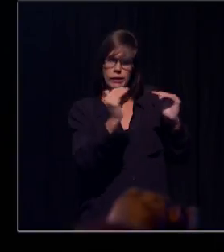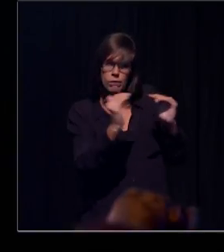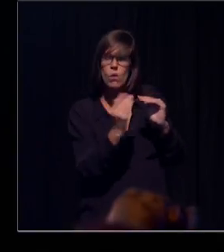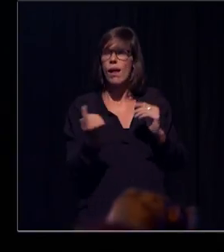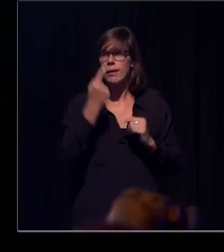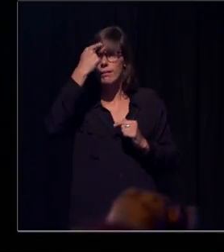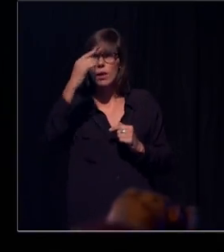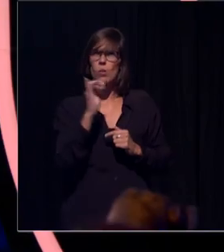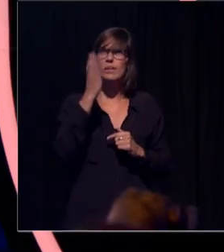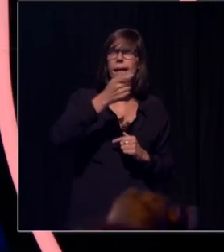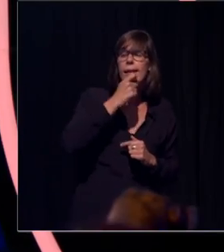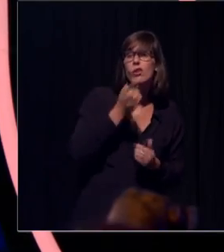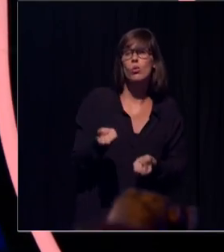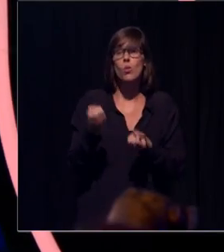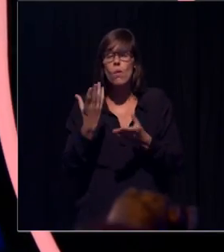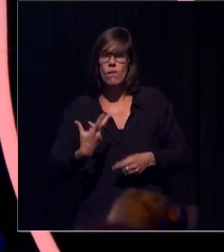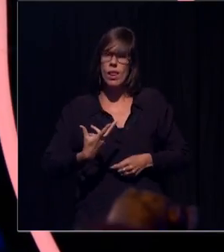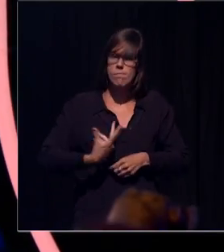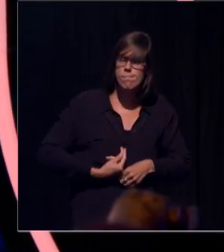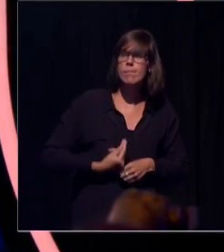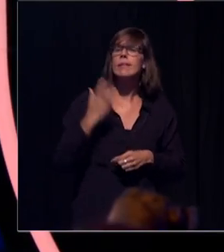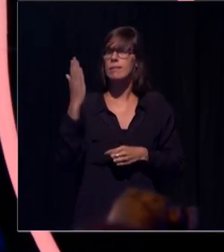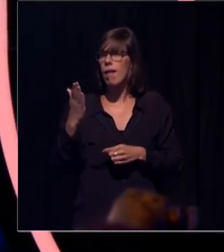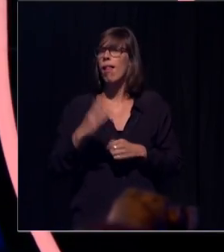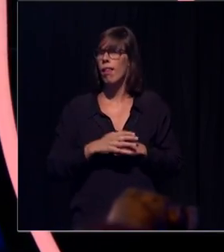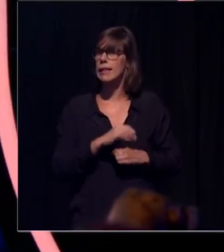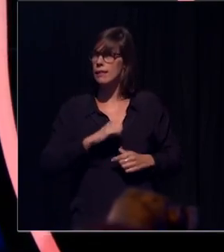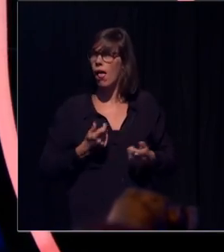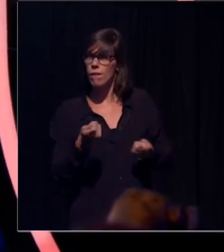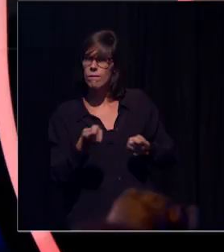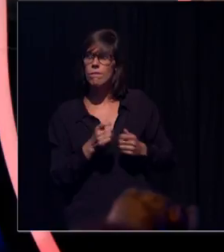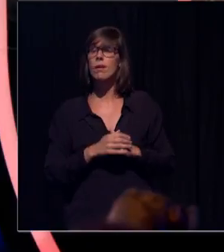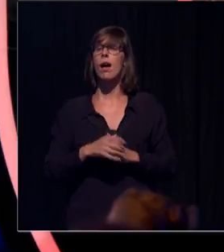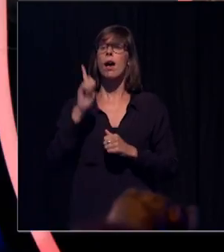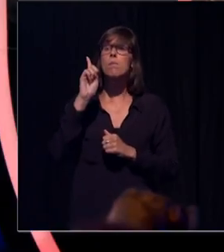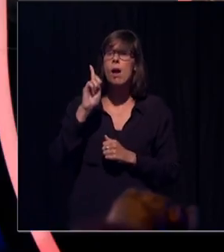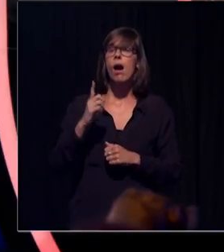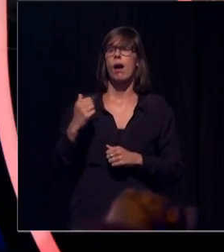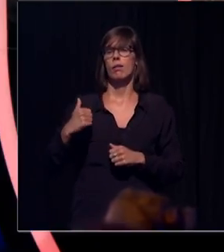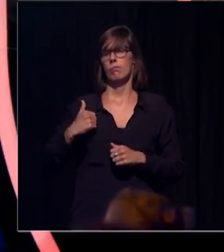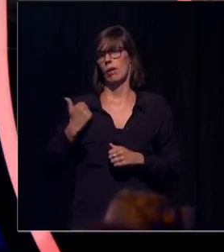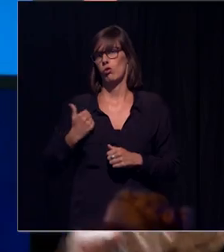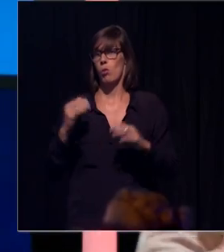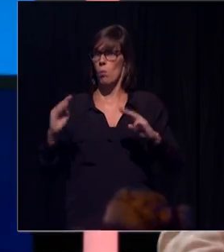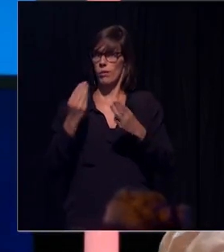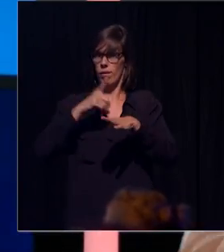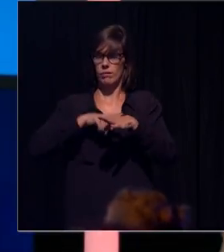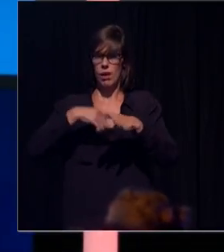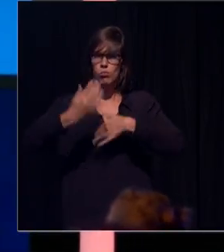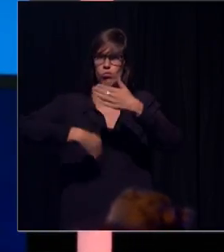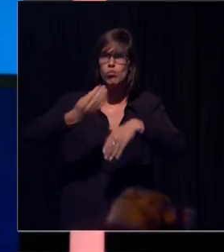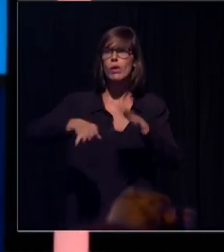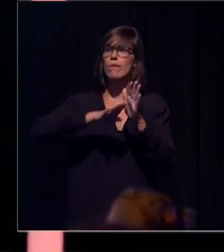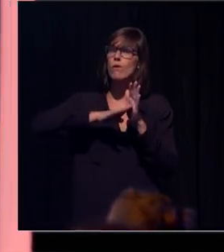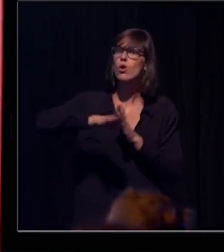bloedsuikerspiegel goed houden. Zij moeten continu nadenken wat ga ik doen, wat ga ik eten, hoeveel ga ik inspuiten. Nu, de